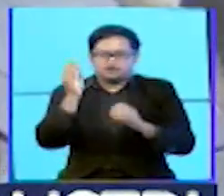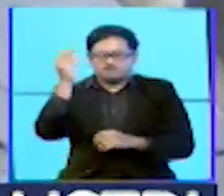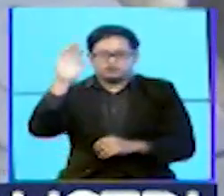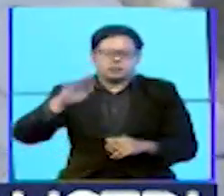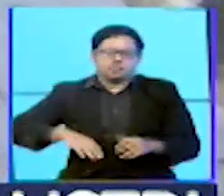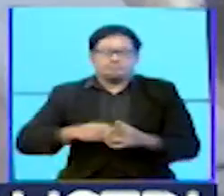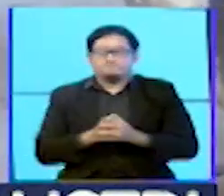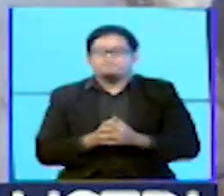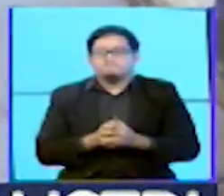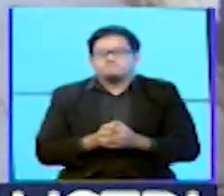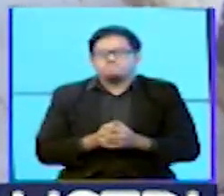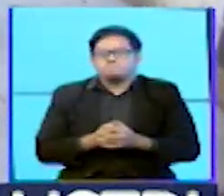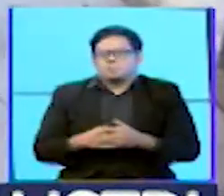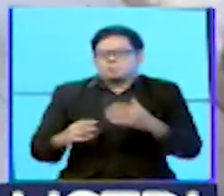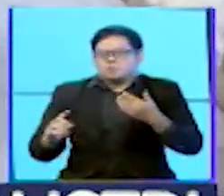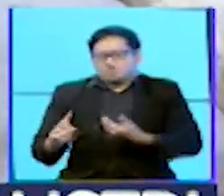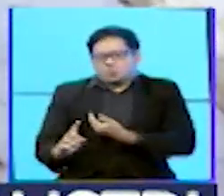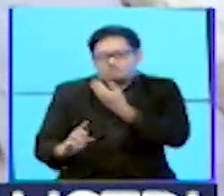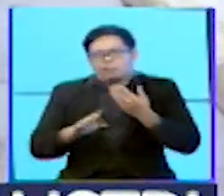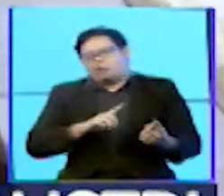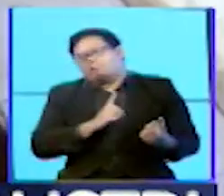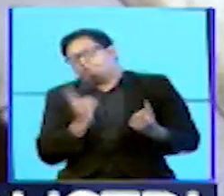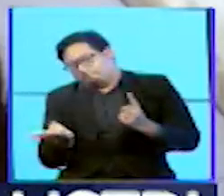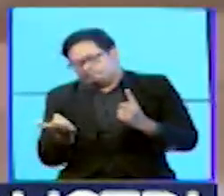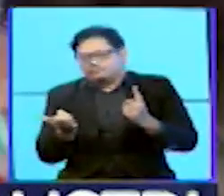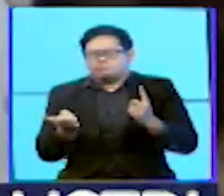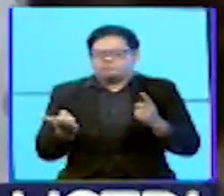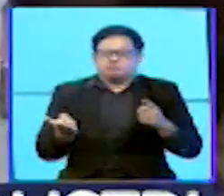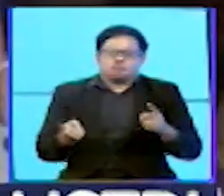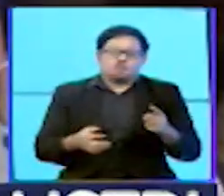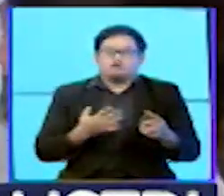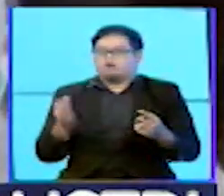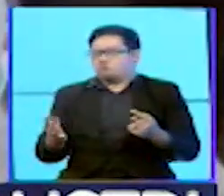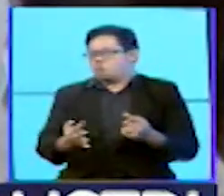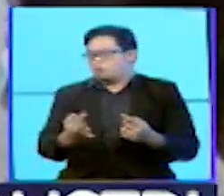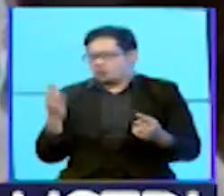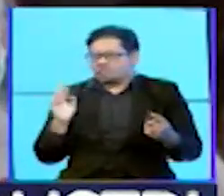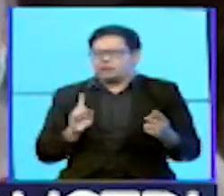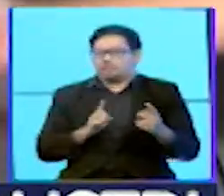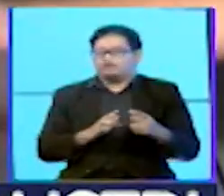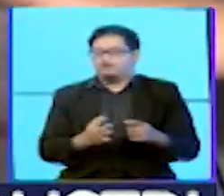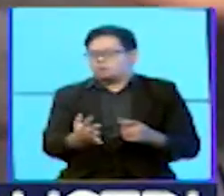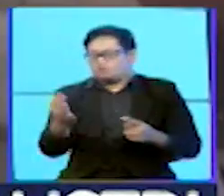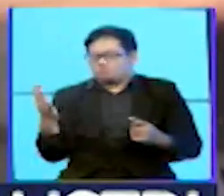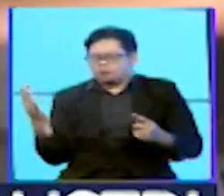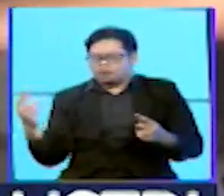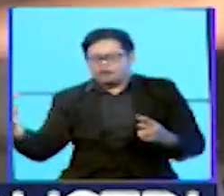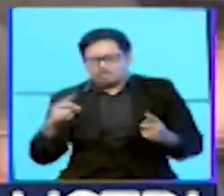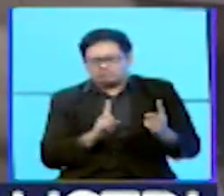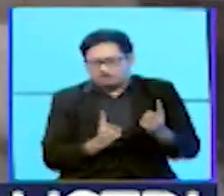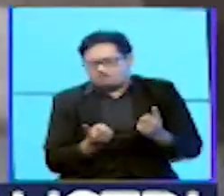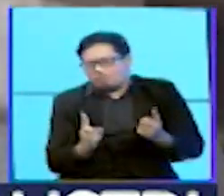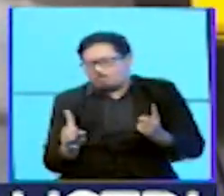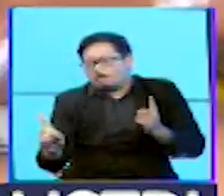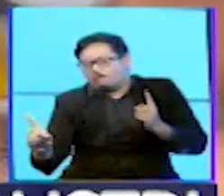Korban diketahui tewas setelah terlibat cekcok dengan istrinya. Warga mendapati korban keluar rumah dalam kondisi terluka.